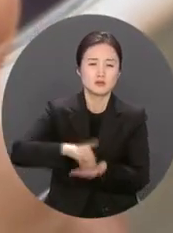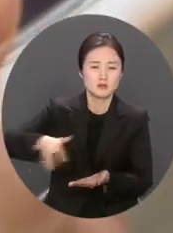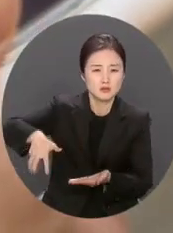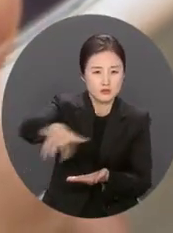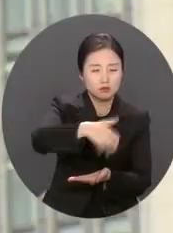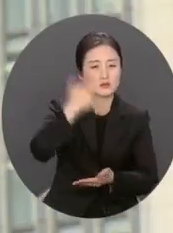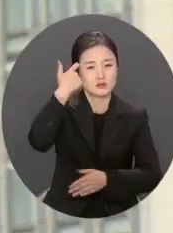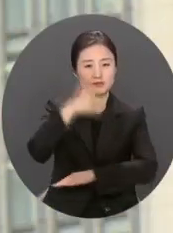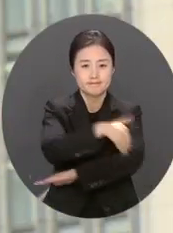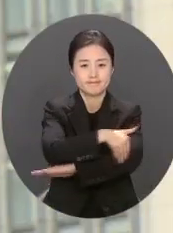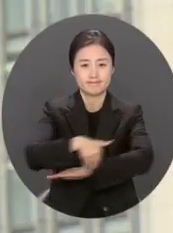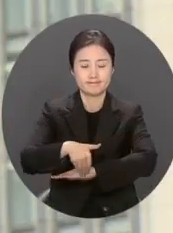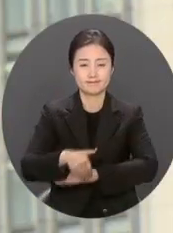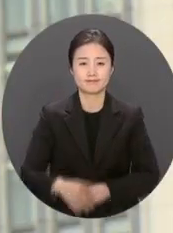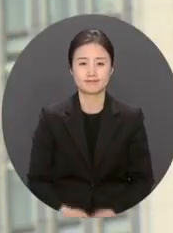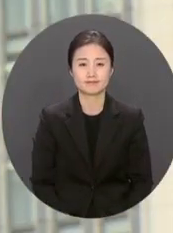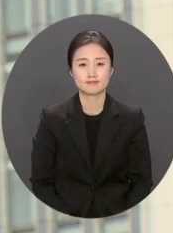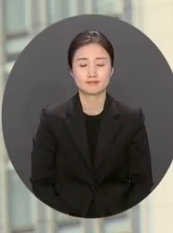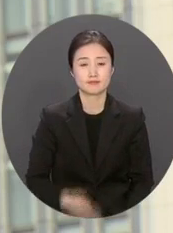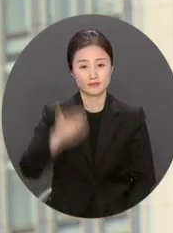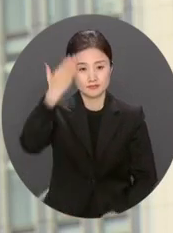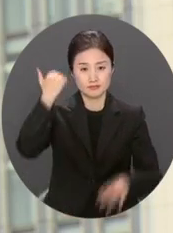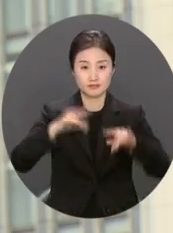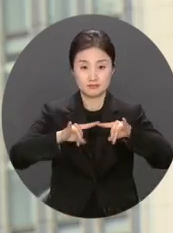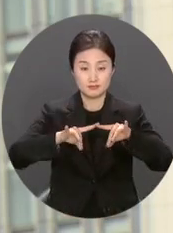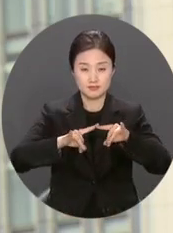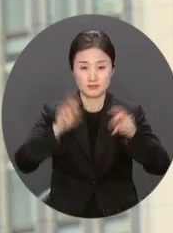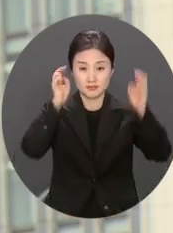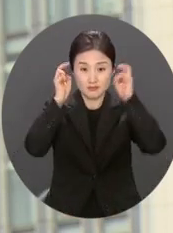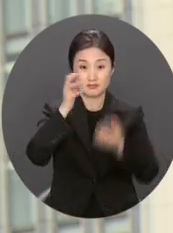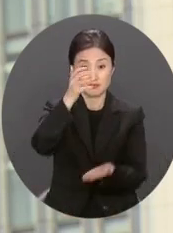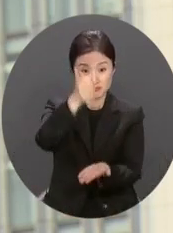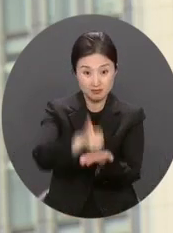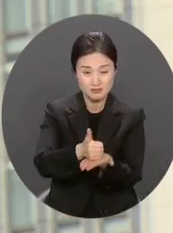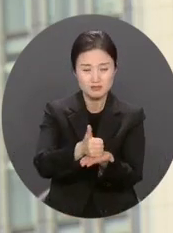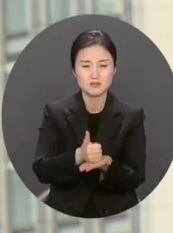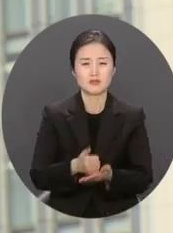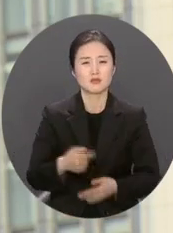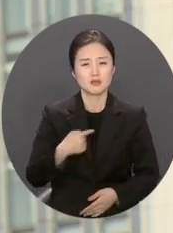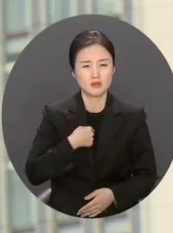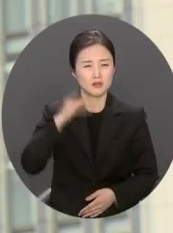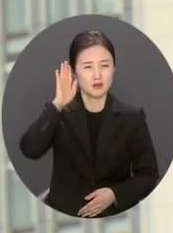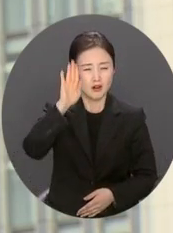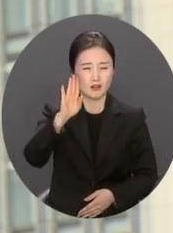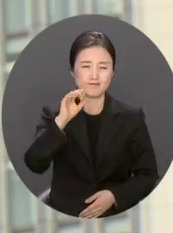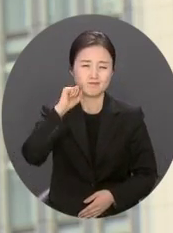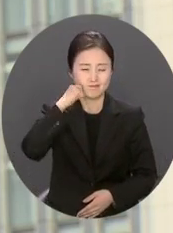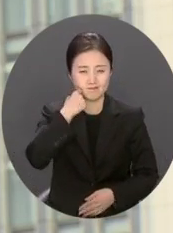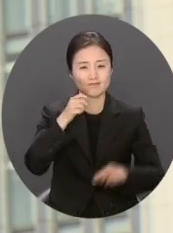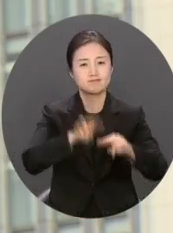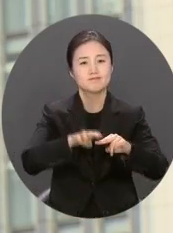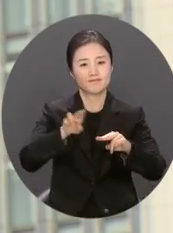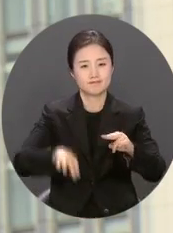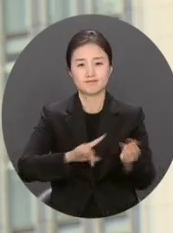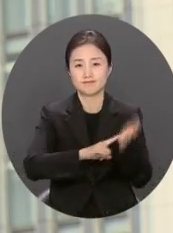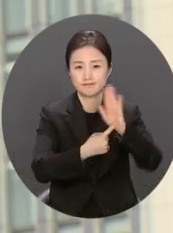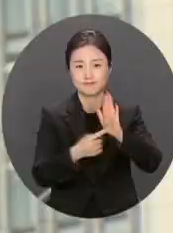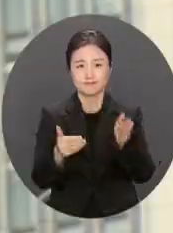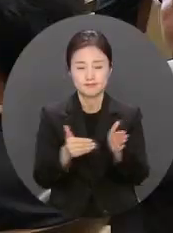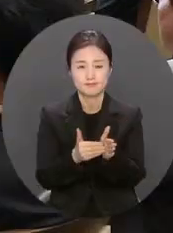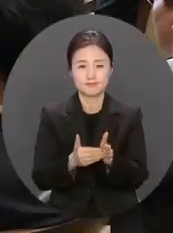골자입니다. 정승일 한국전력공사 사장은 자구책을 마련하는 회의 자리에서 사퇴 의사를 표명한 것으로